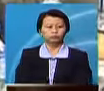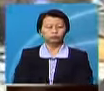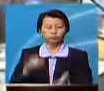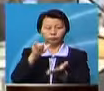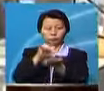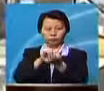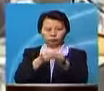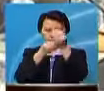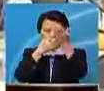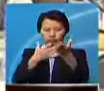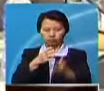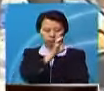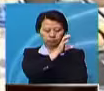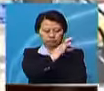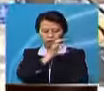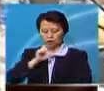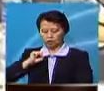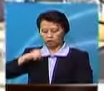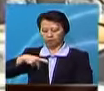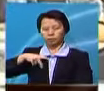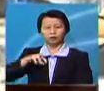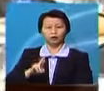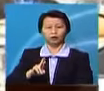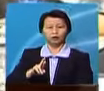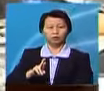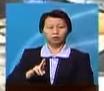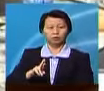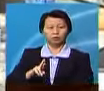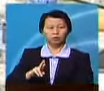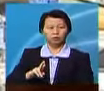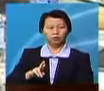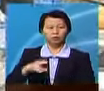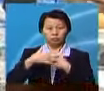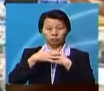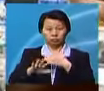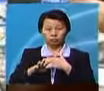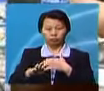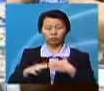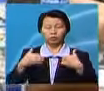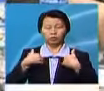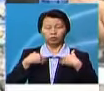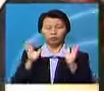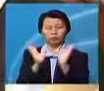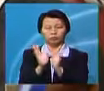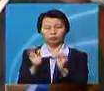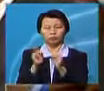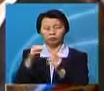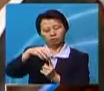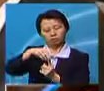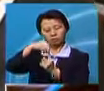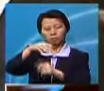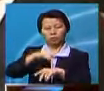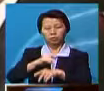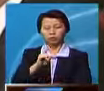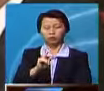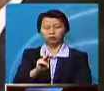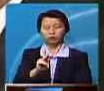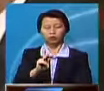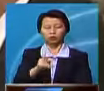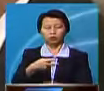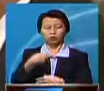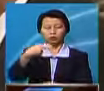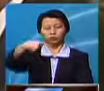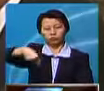itu diumumkan pengerusi SPR Datuk Seri Muhammad Hashim Abdullah selepas mempengerusikan mesyuarat khas di Ibu Pejabat